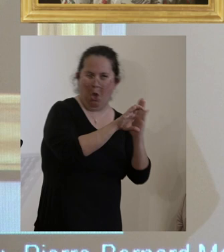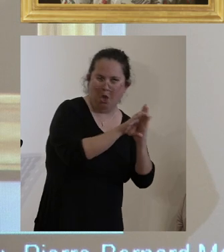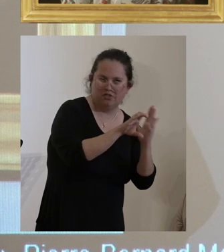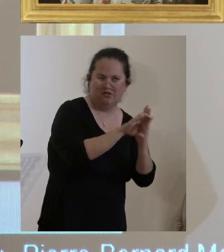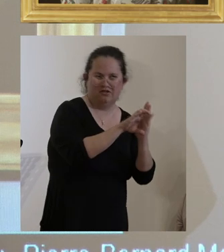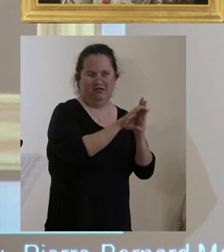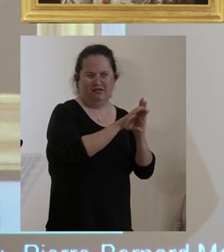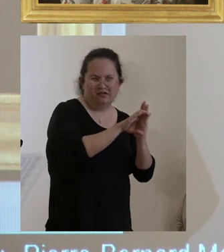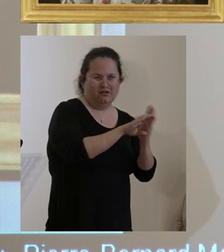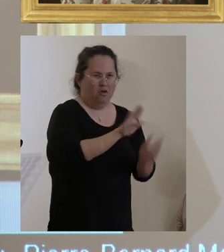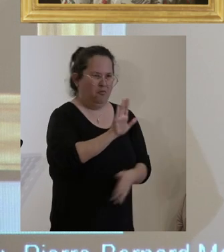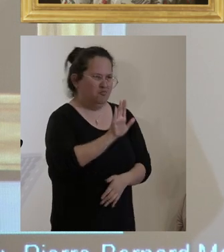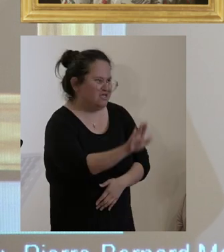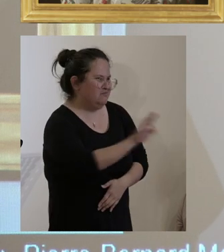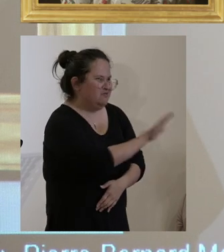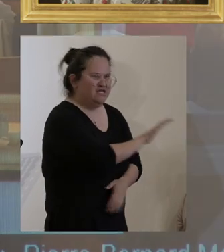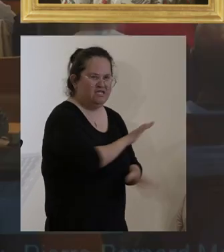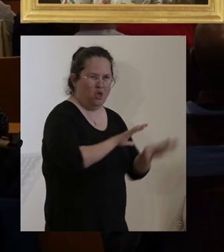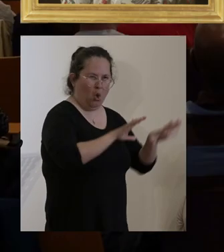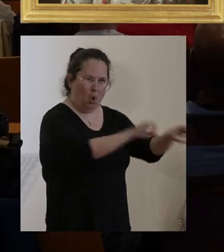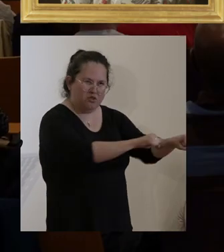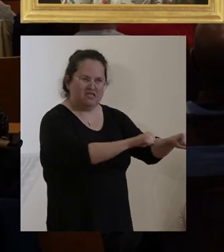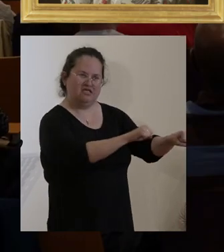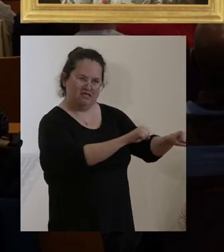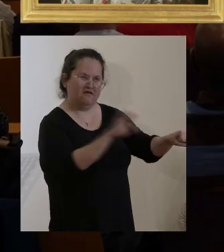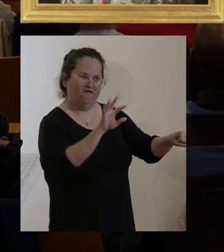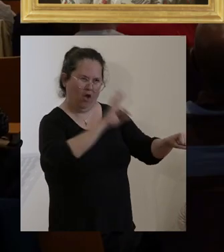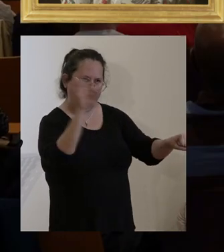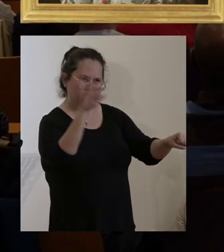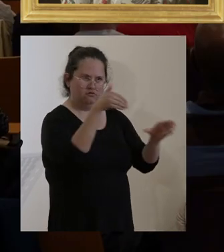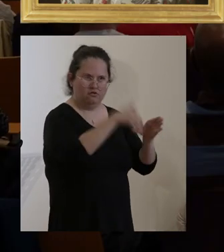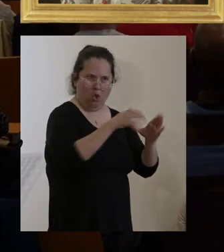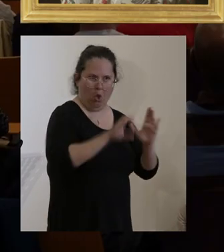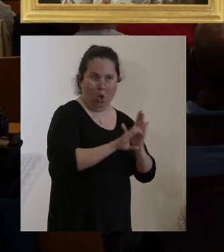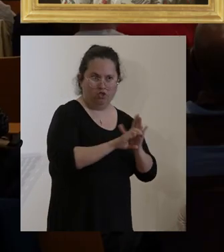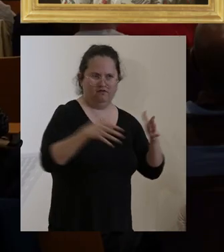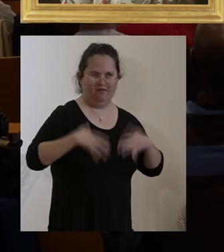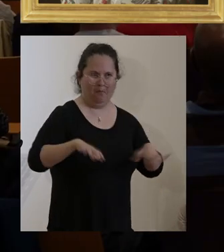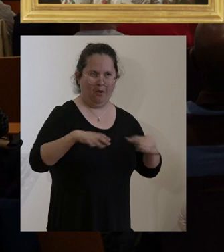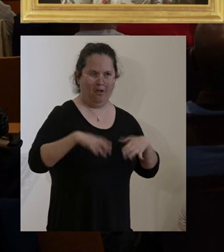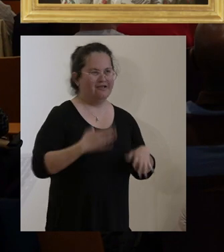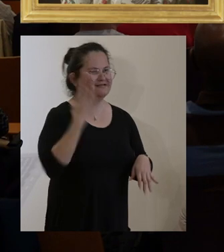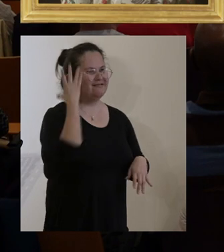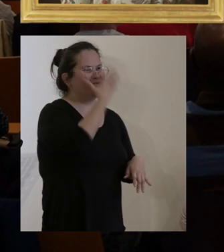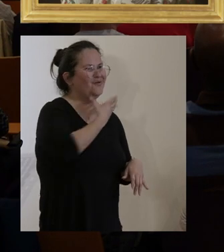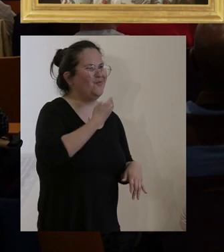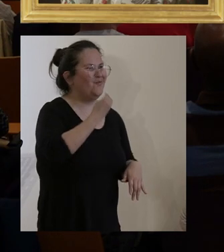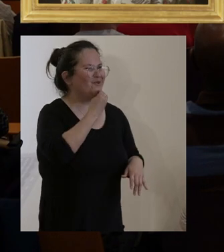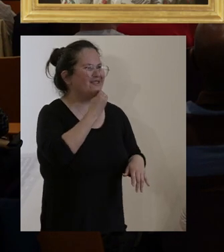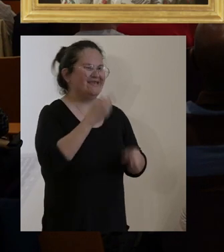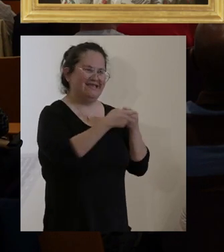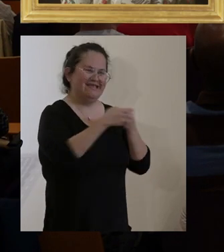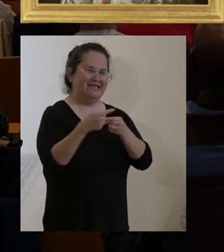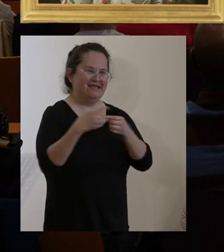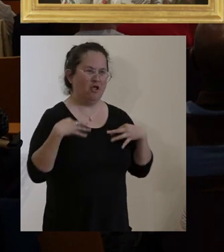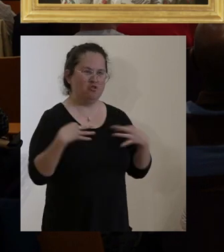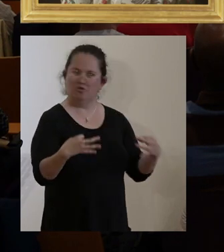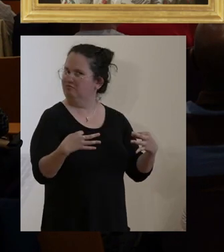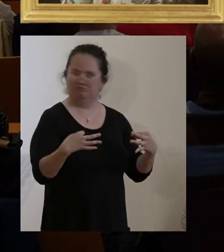qui seront locales dans les colonies françaises. Cette question de la beauté, elle n'est pas neutre, parce que c'est aussi une marque